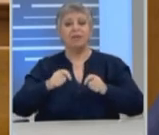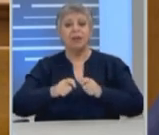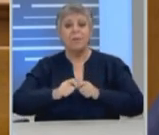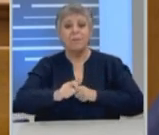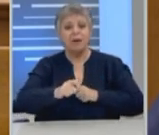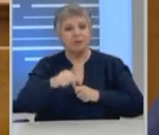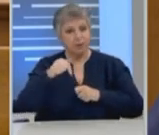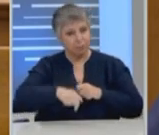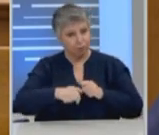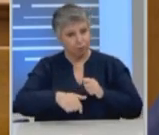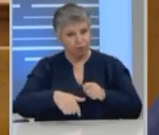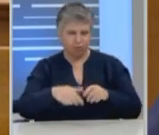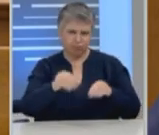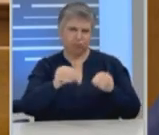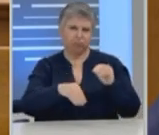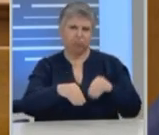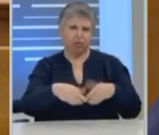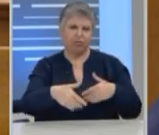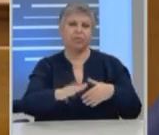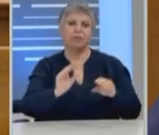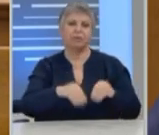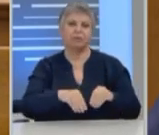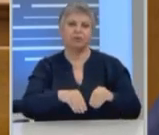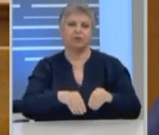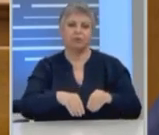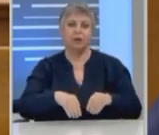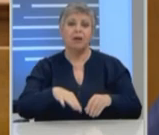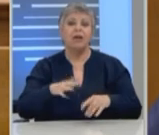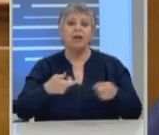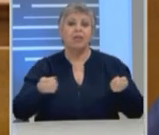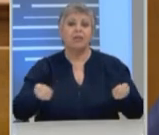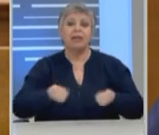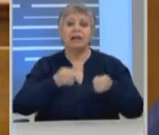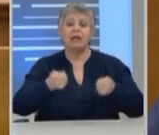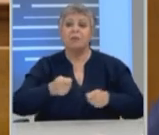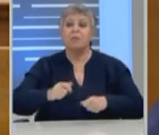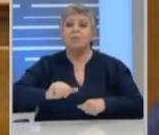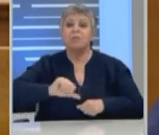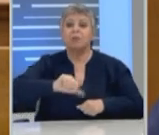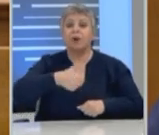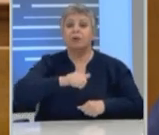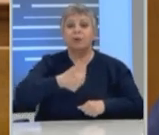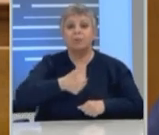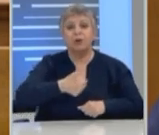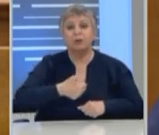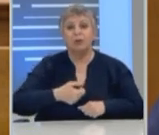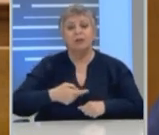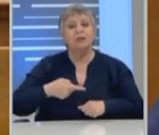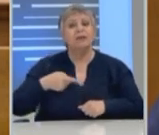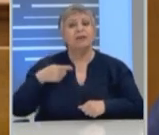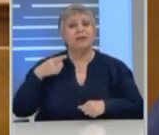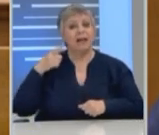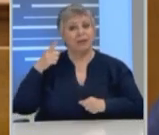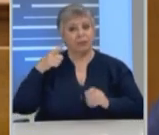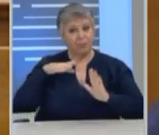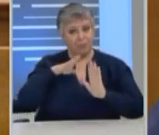θα εφαρμοστούν αν και μόνο αν πρώτα αρχίζουν να εφαρμόζονται μετά το τέλος του προγράμματος,